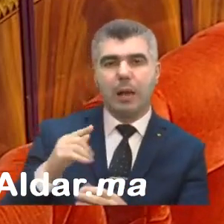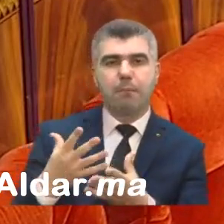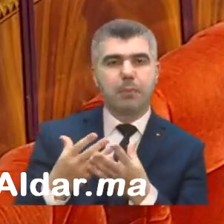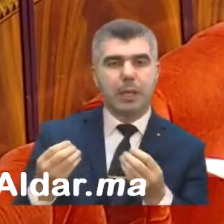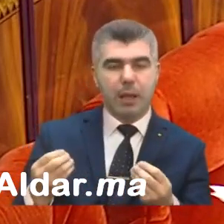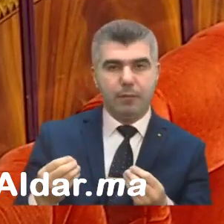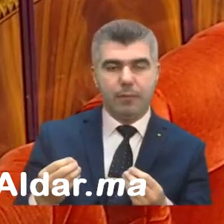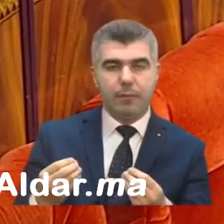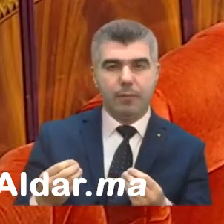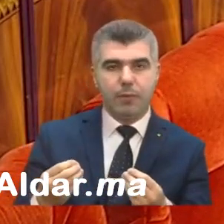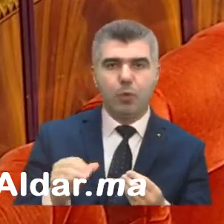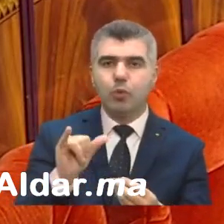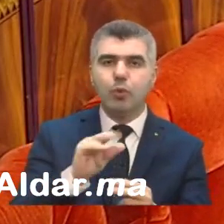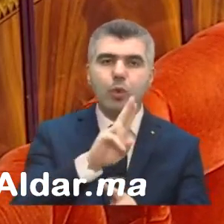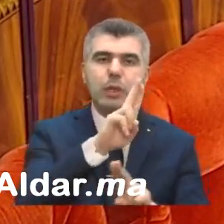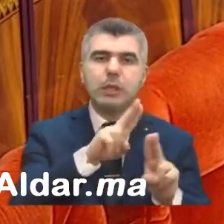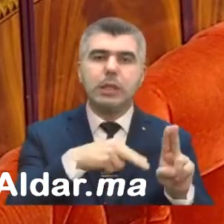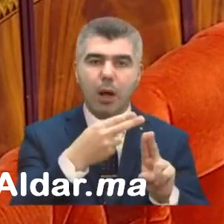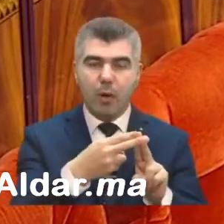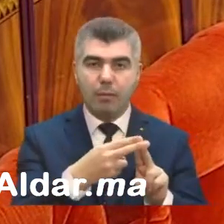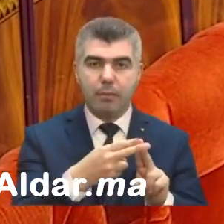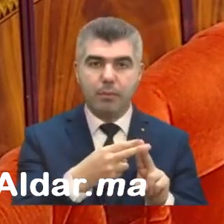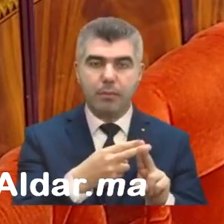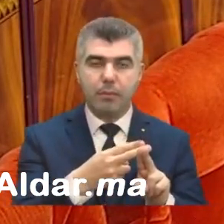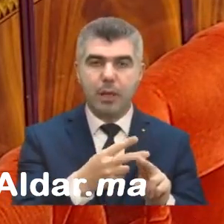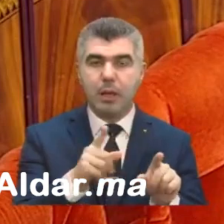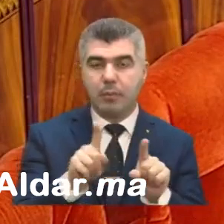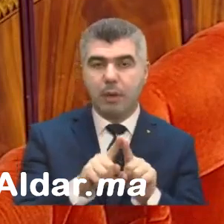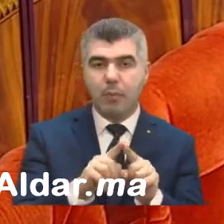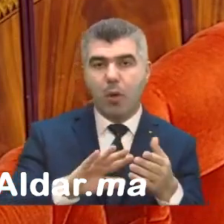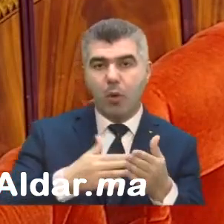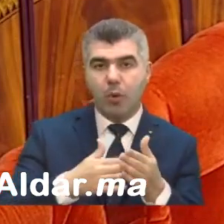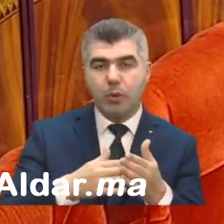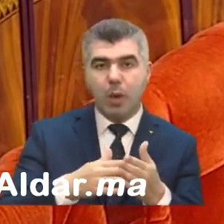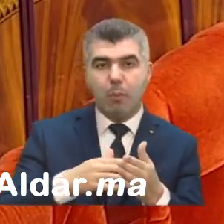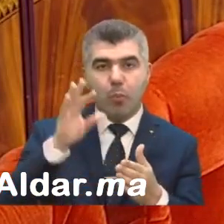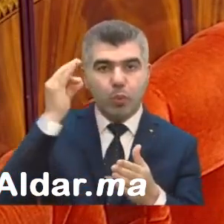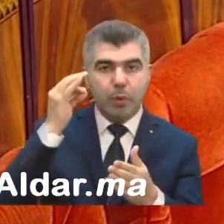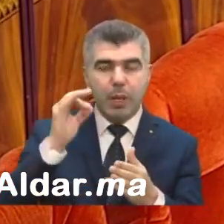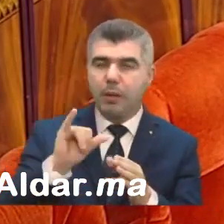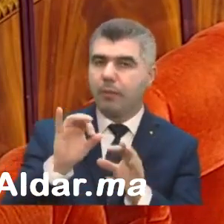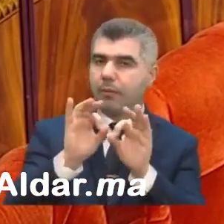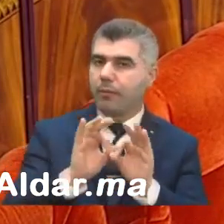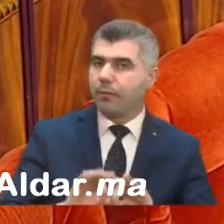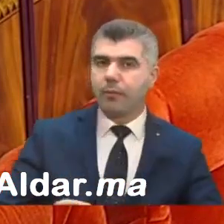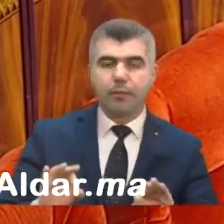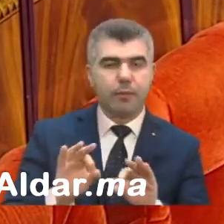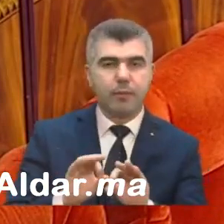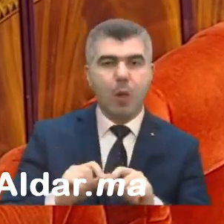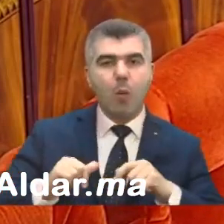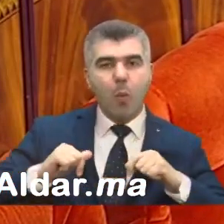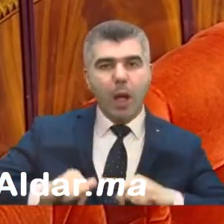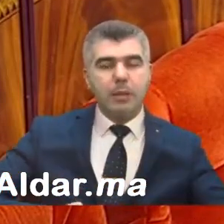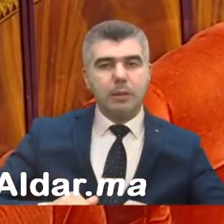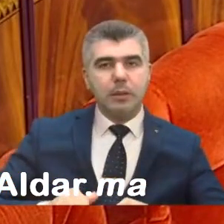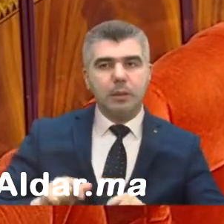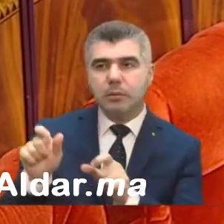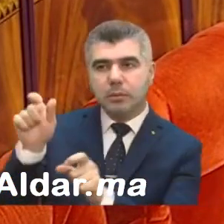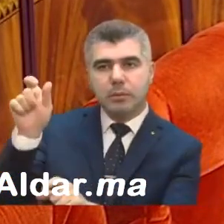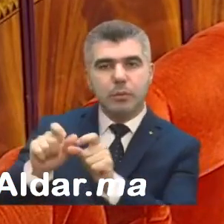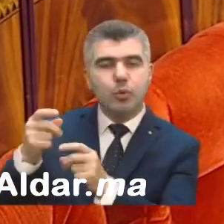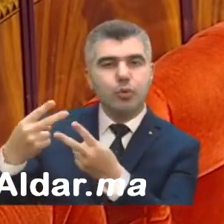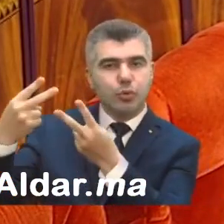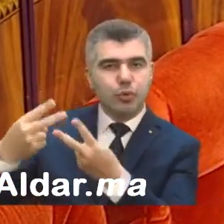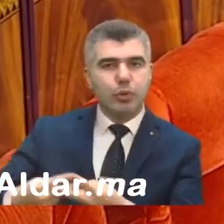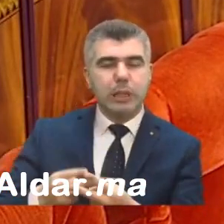جدا، لانه من يجيب؟ هل وصلنا الى مستوى انه يجوا مندوبين يجاوبوا في بلاص الحكومه؟ ابدا. الوزراء هم الذين